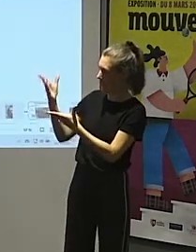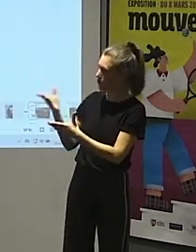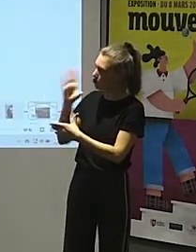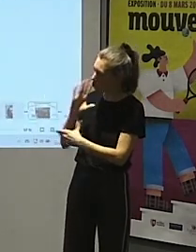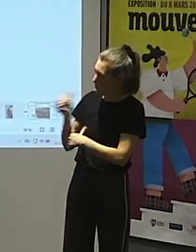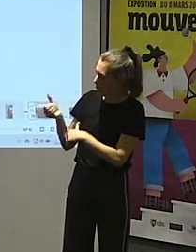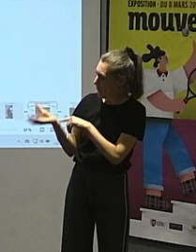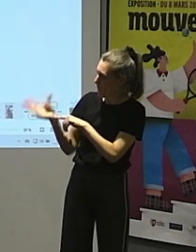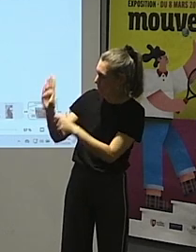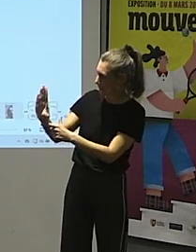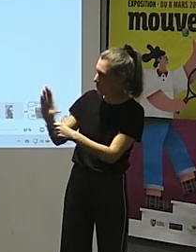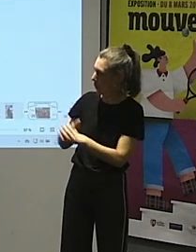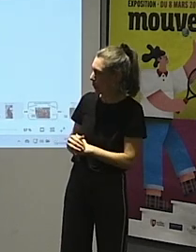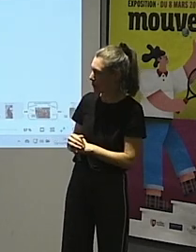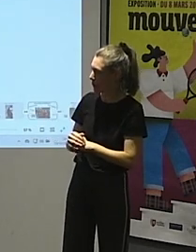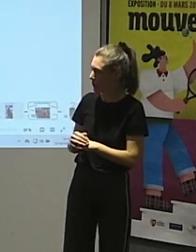te présenter.